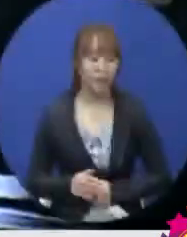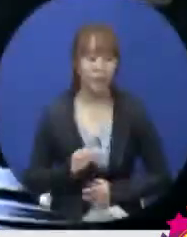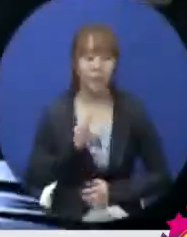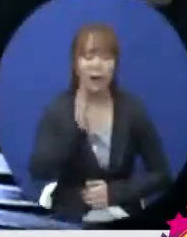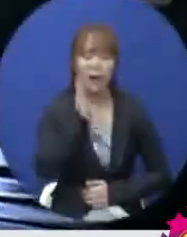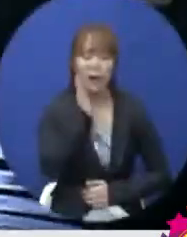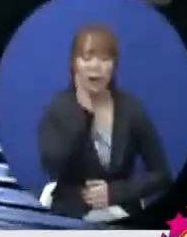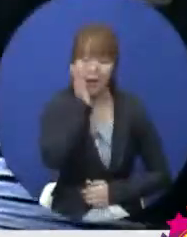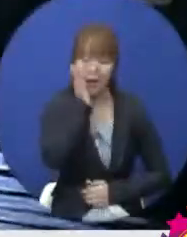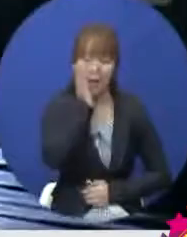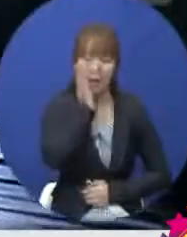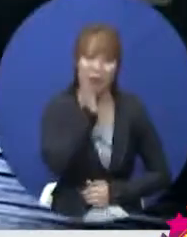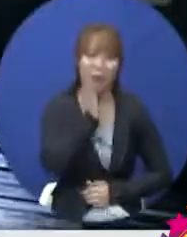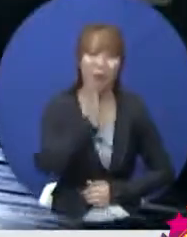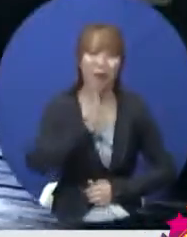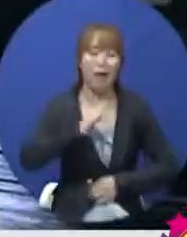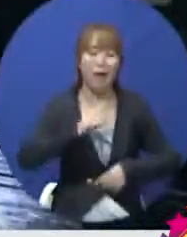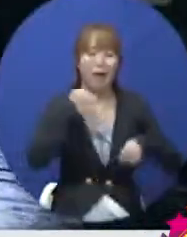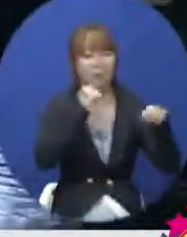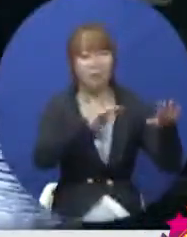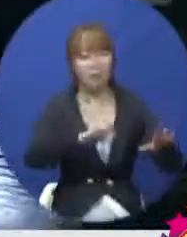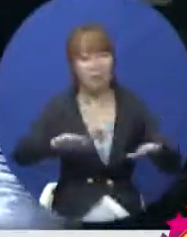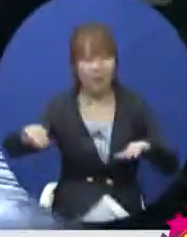푸른 파도